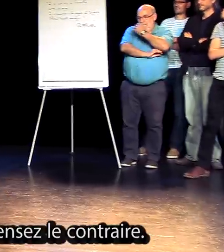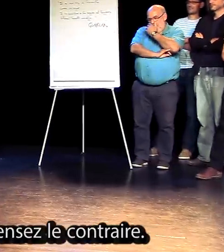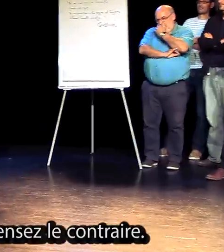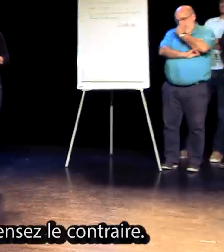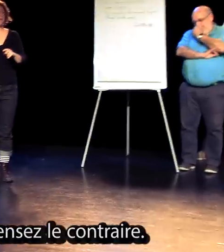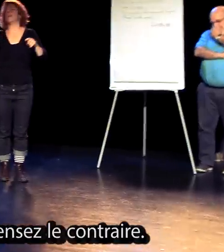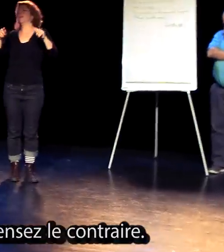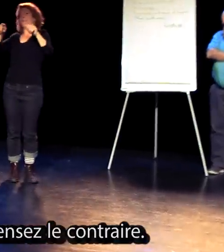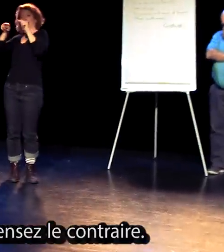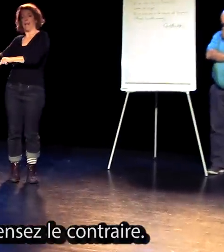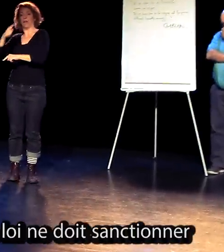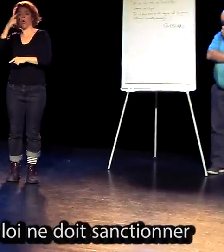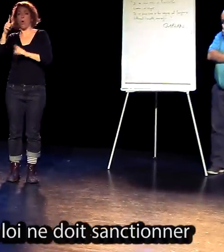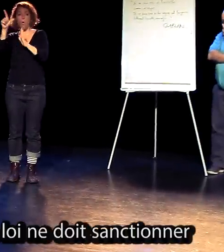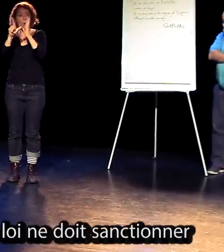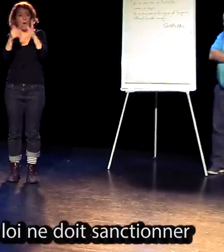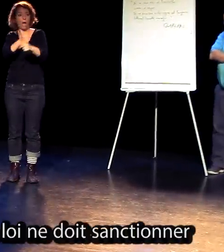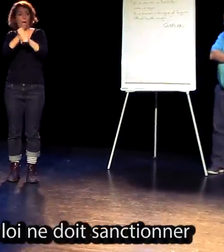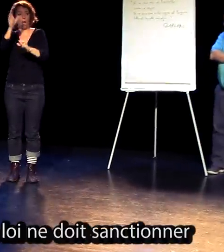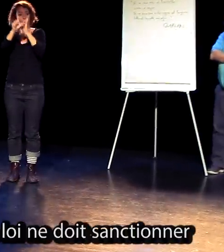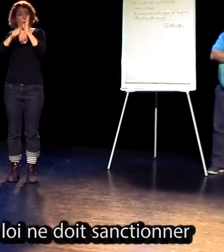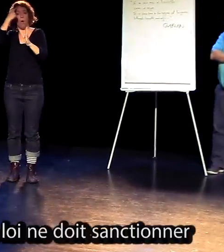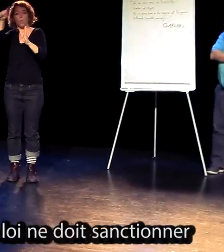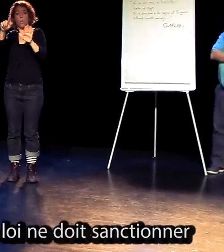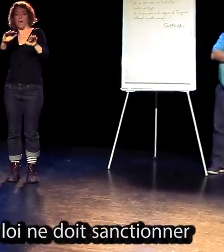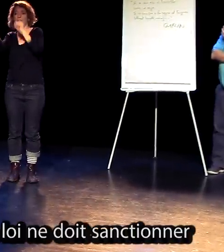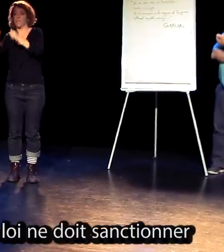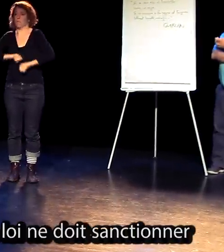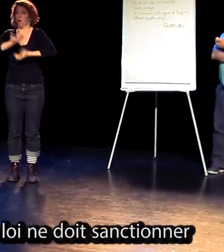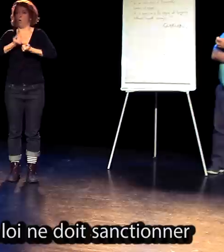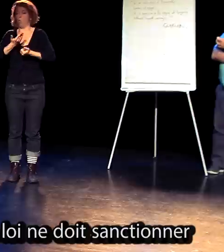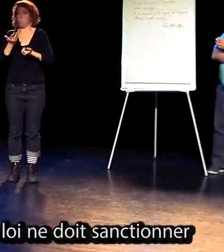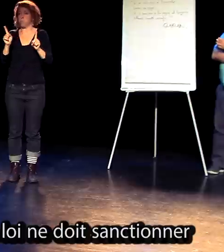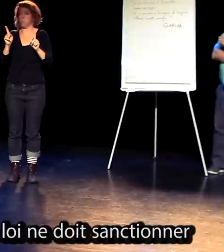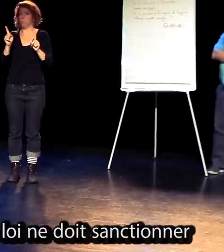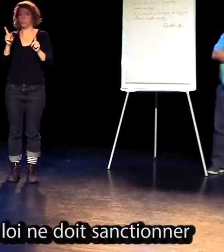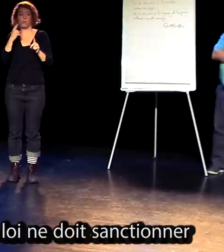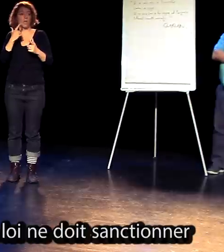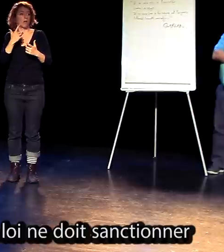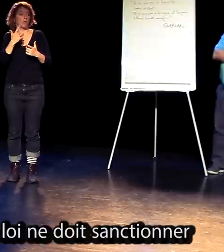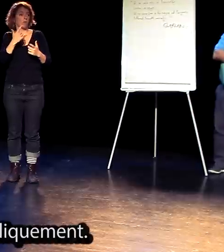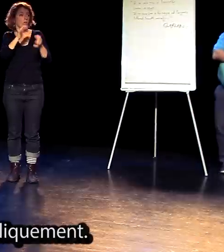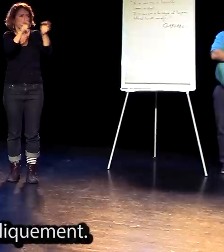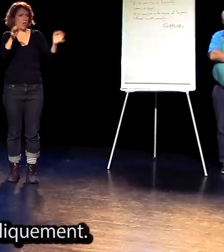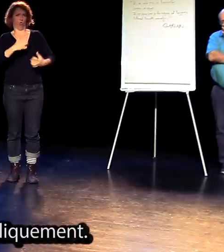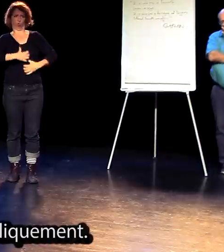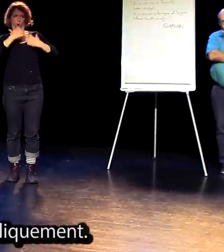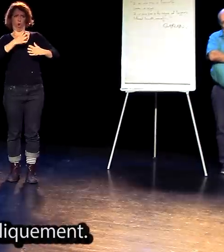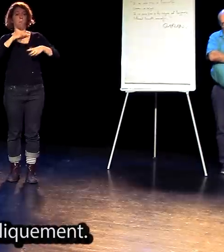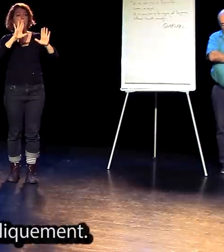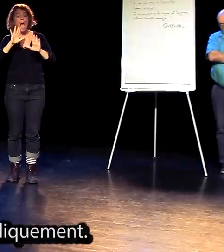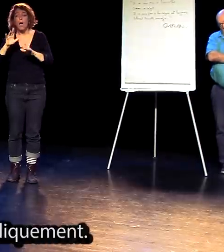pensez le contraire, donc. Donc de ce côté-là, c'est que vous pensez qu'elle peut être choquante ou quoi, mais la loi ne doit pas sanctionner le fait de